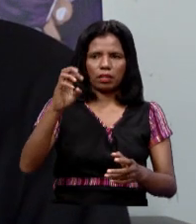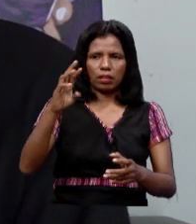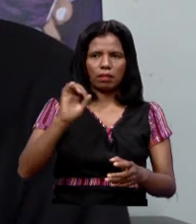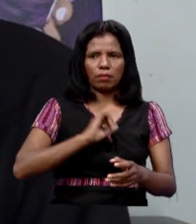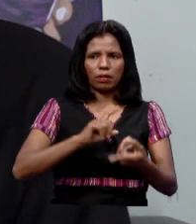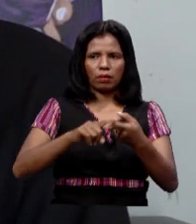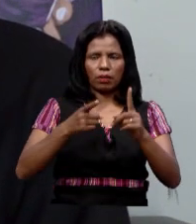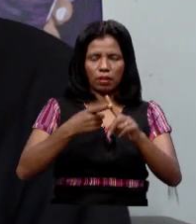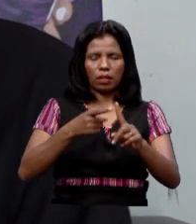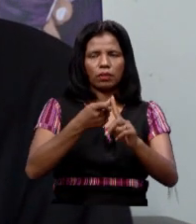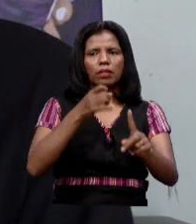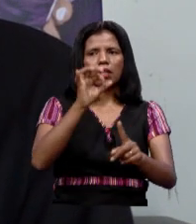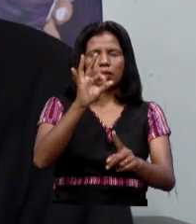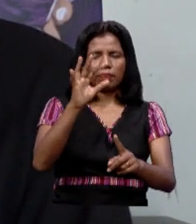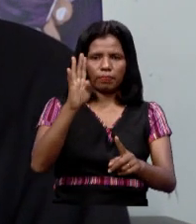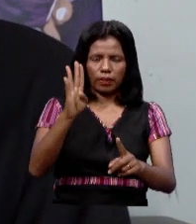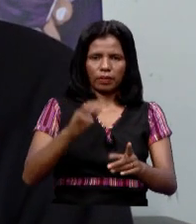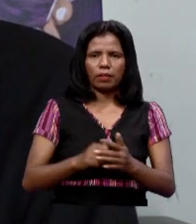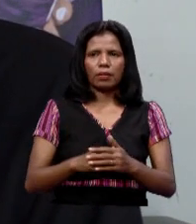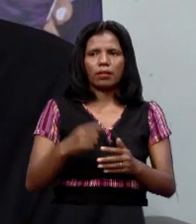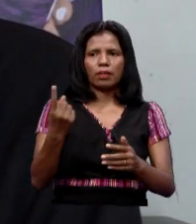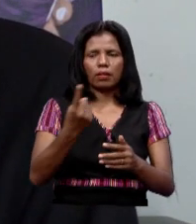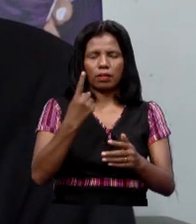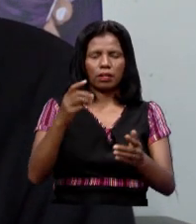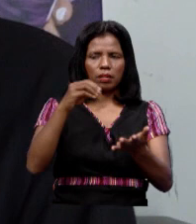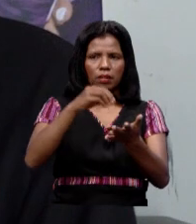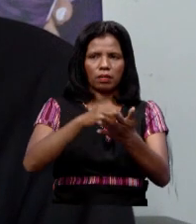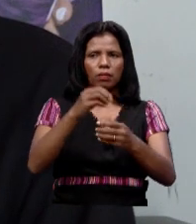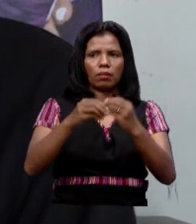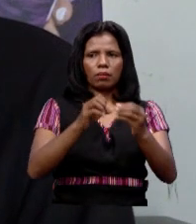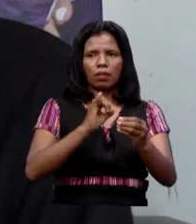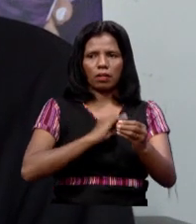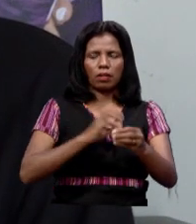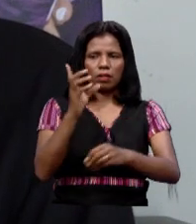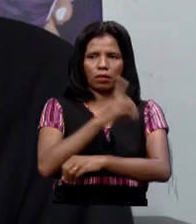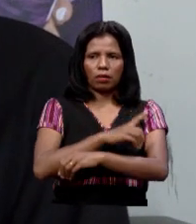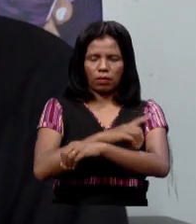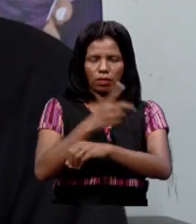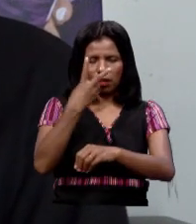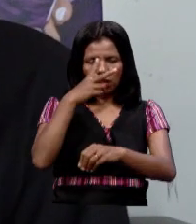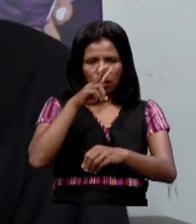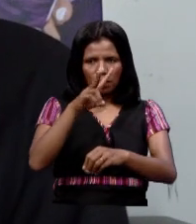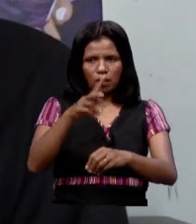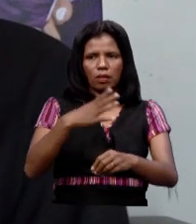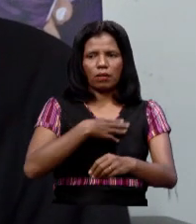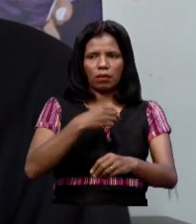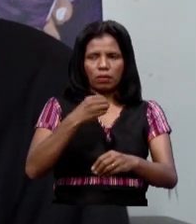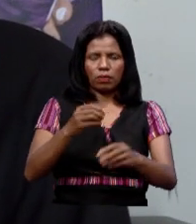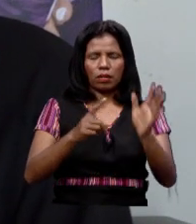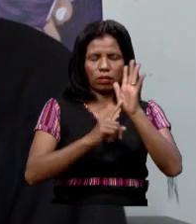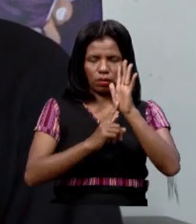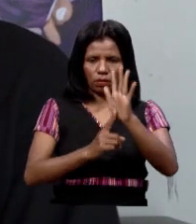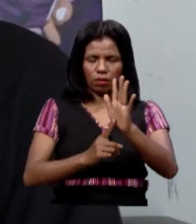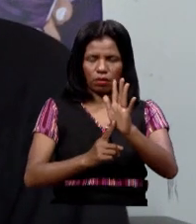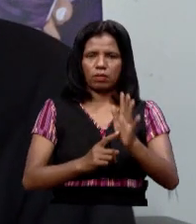rosi Facebook de. Nia maka sempre tam ni post ni bane kono bane haut lor loron tamane sempre gosta ni nia publika sang ni bane